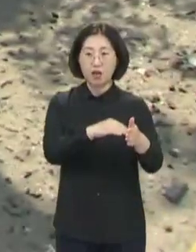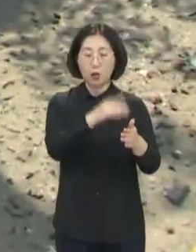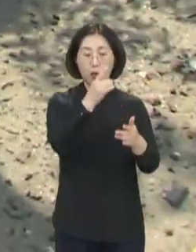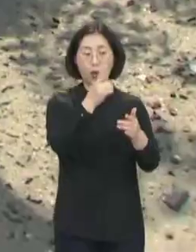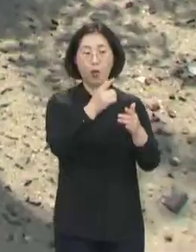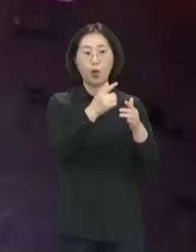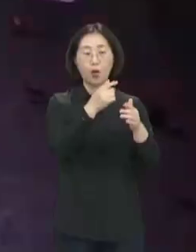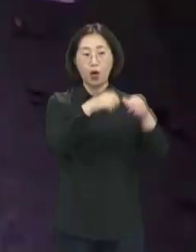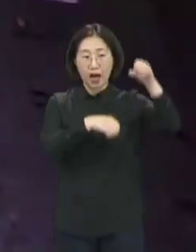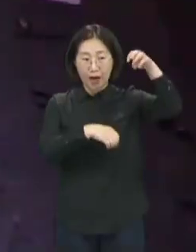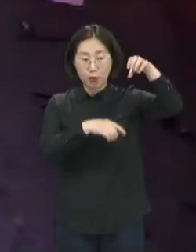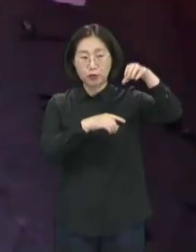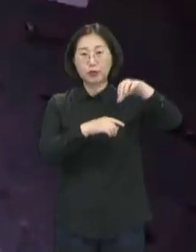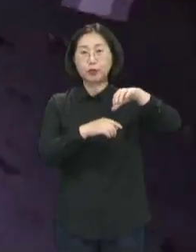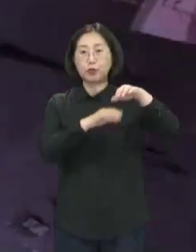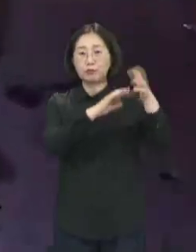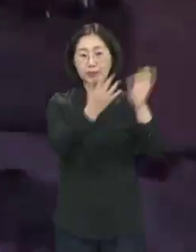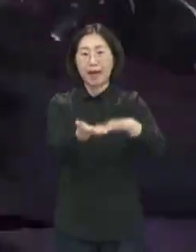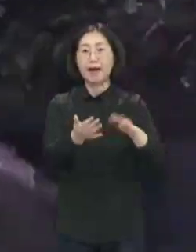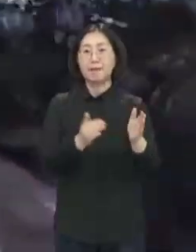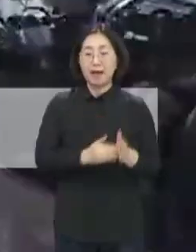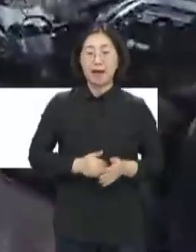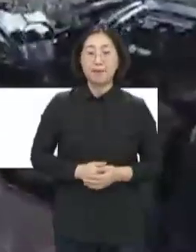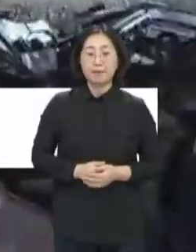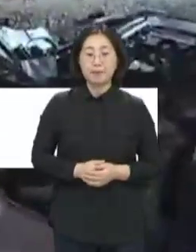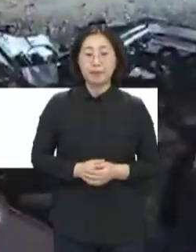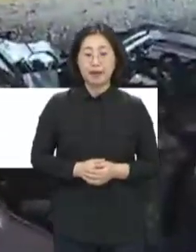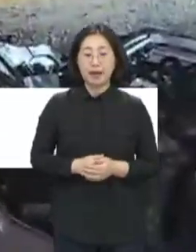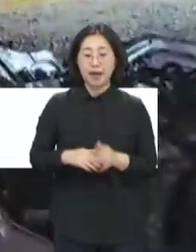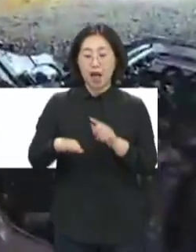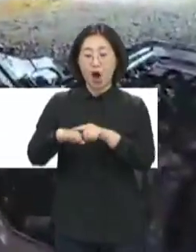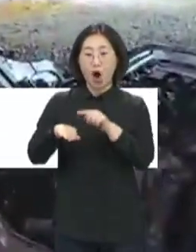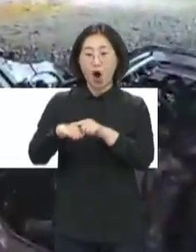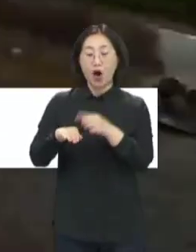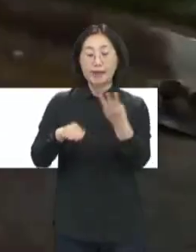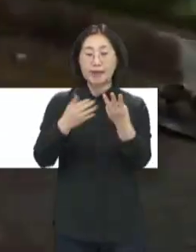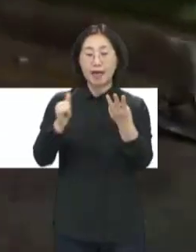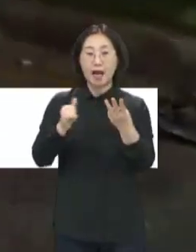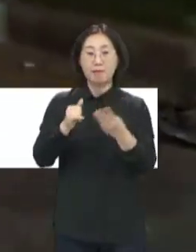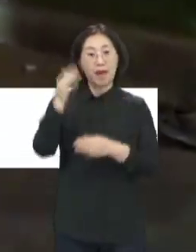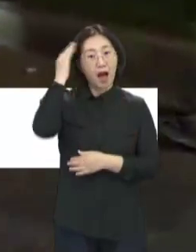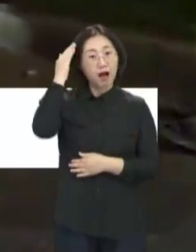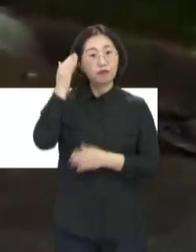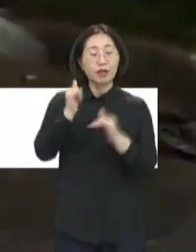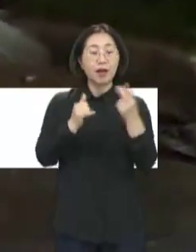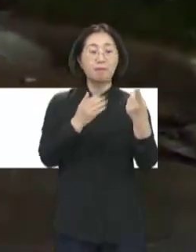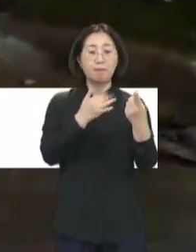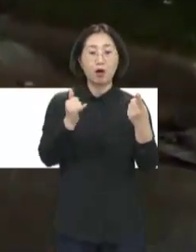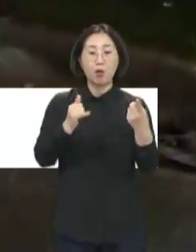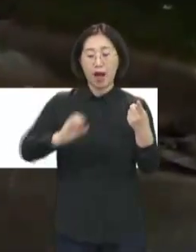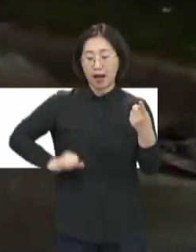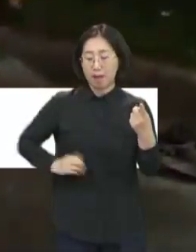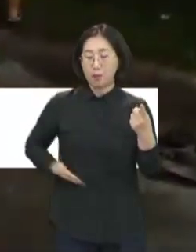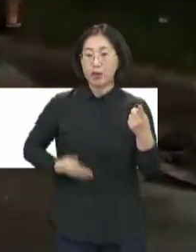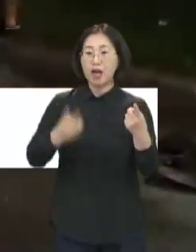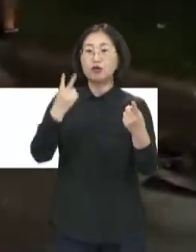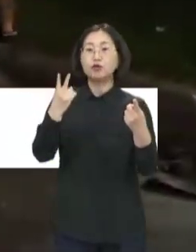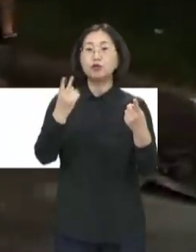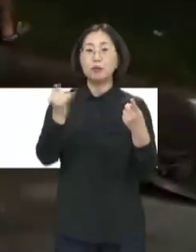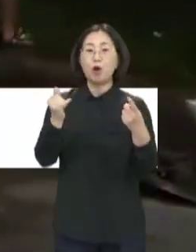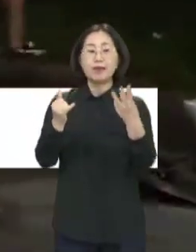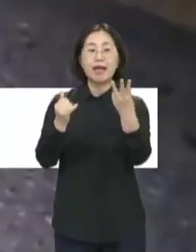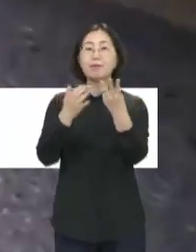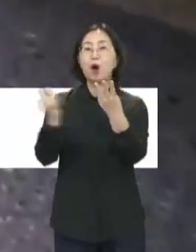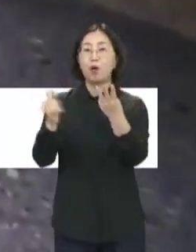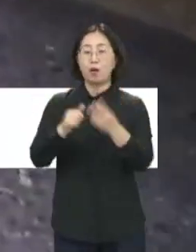있습니다. 사고 차량에는 30대 한국인 1명과 20대 캄보디아인 2명이 타고 있었는데 불법